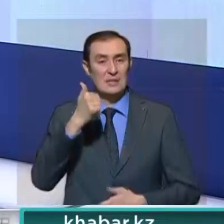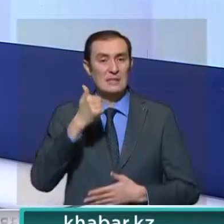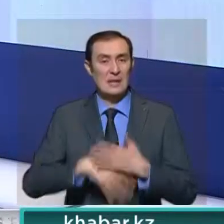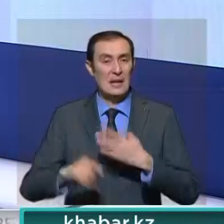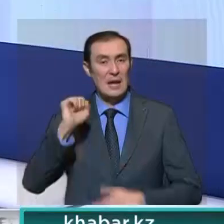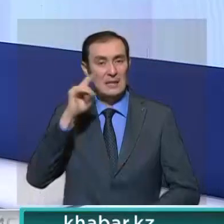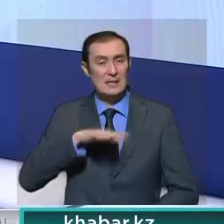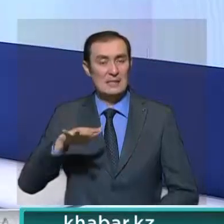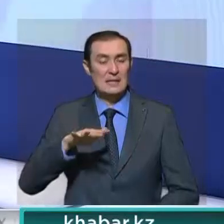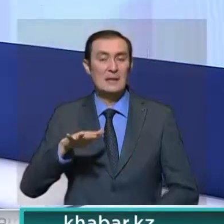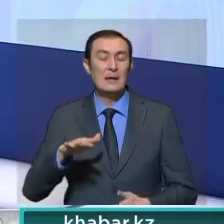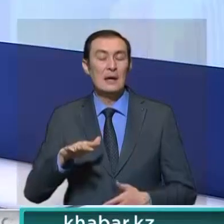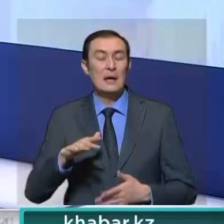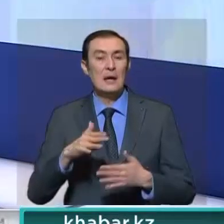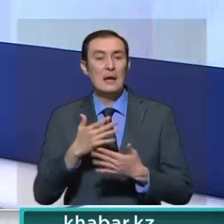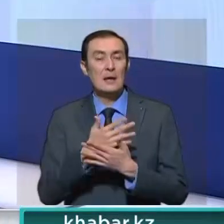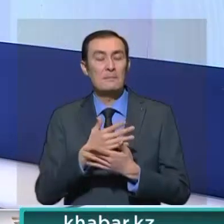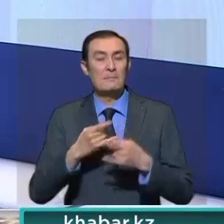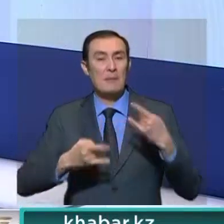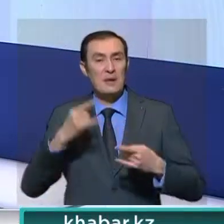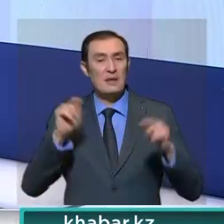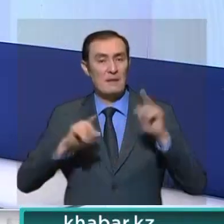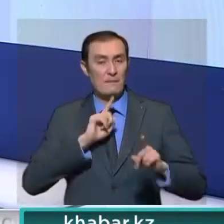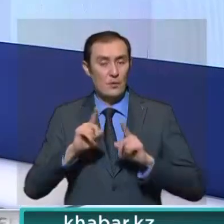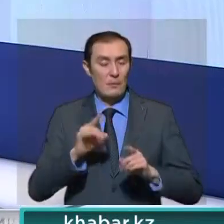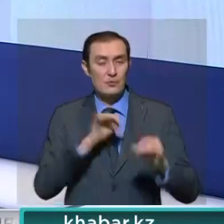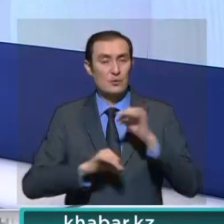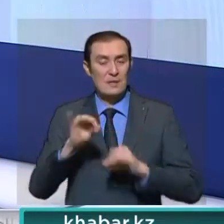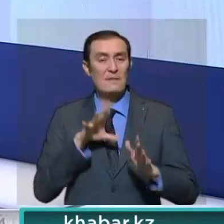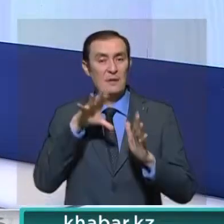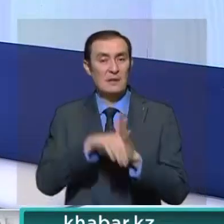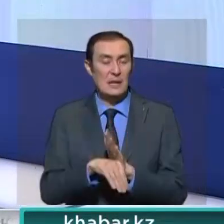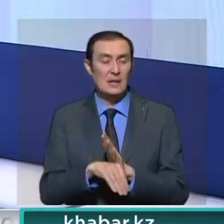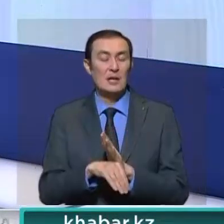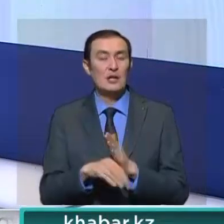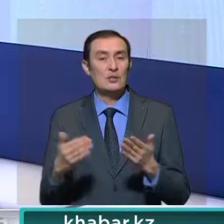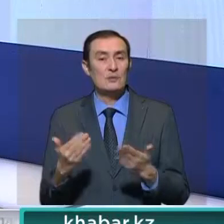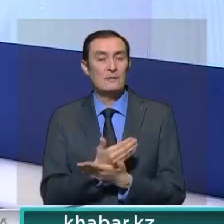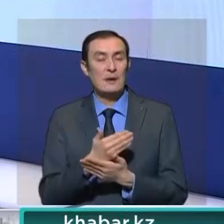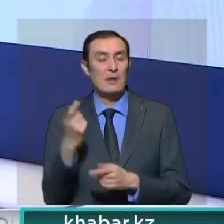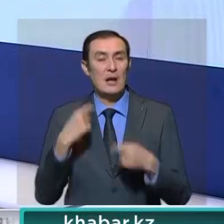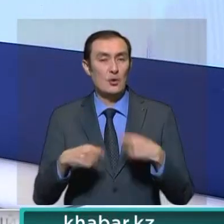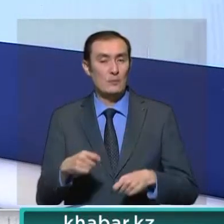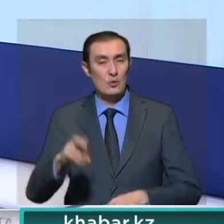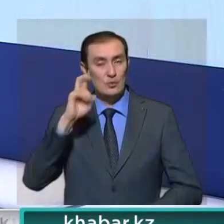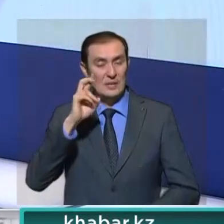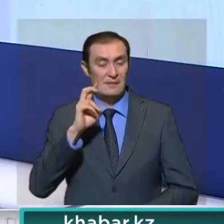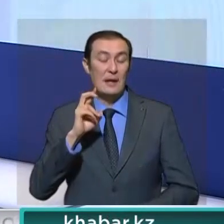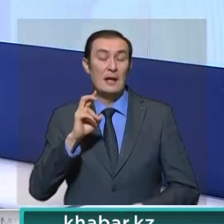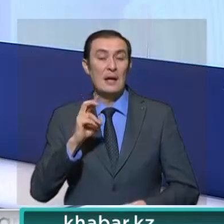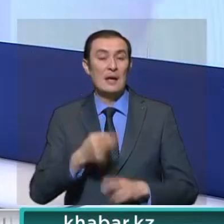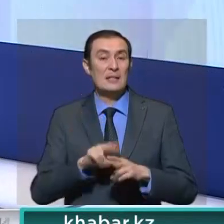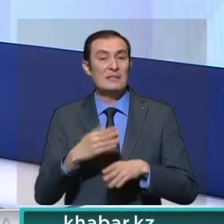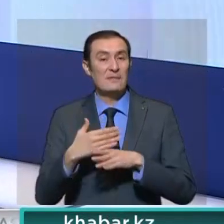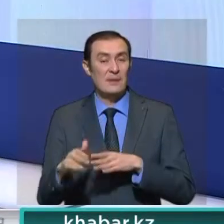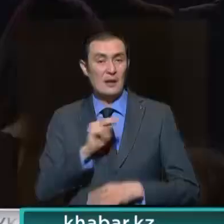центральноазиатский медиа-форум на одной из панельных сессий эксперты обсудили вклад креативных индустрий в экономику страны по словам экспертов